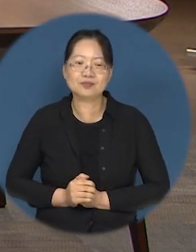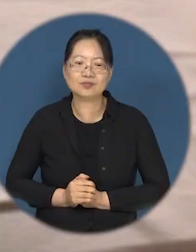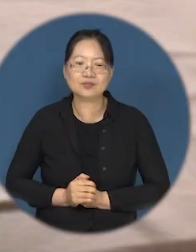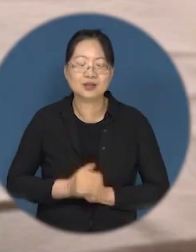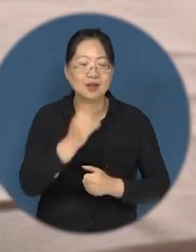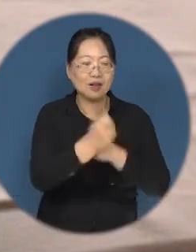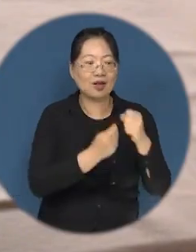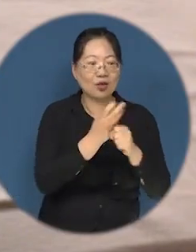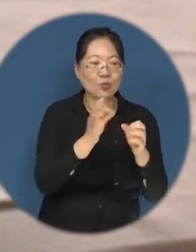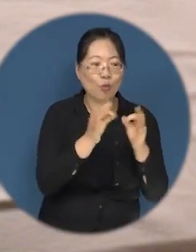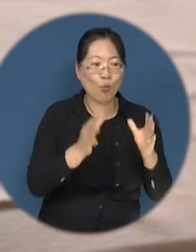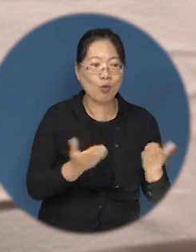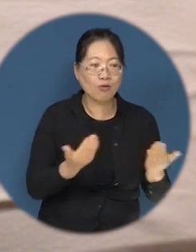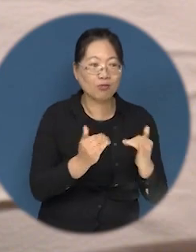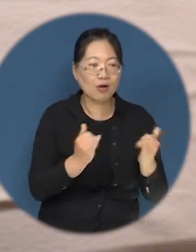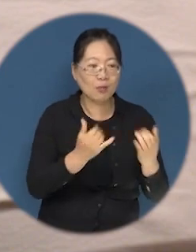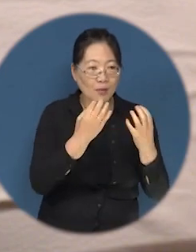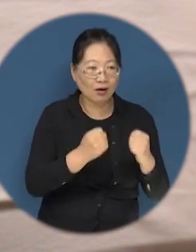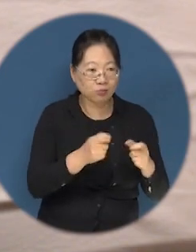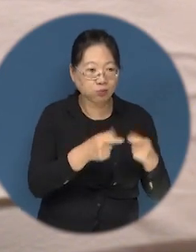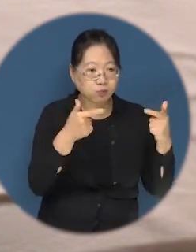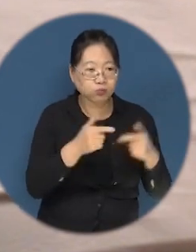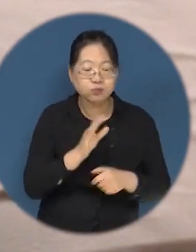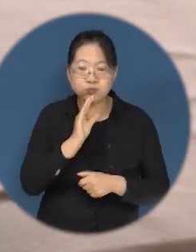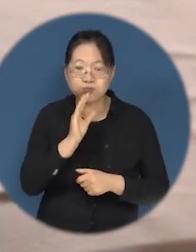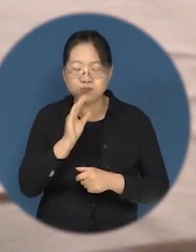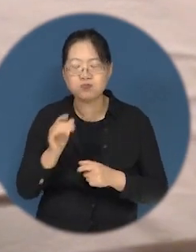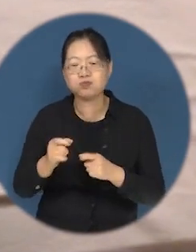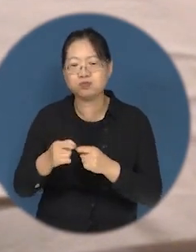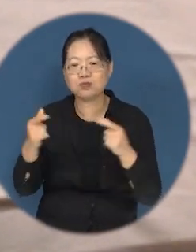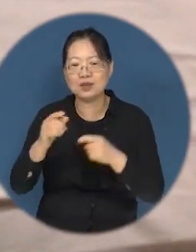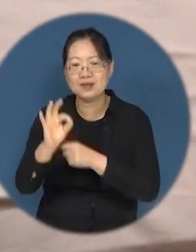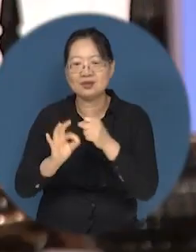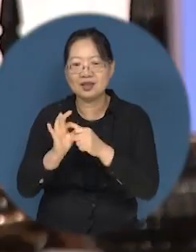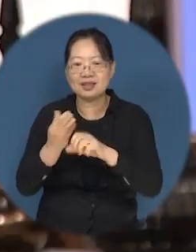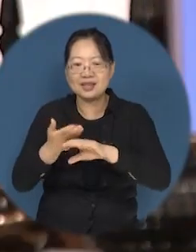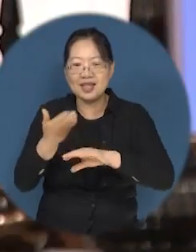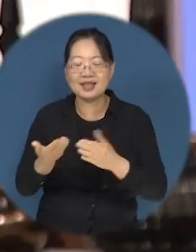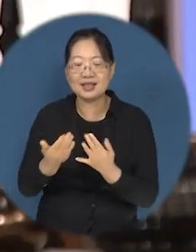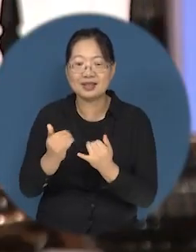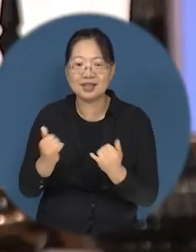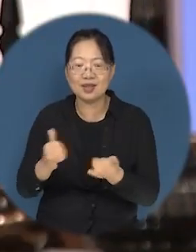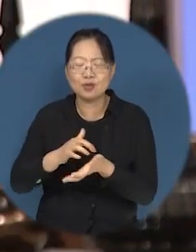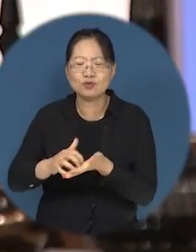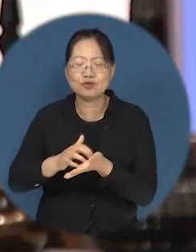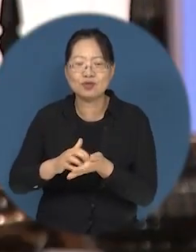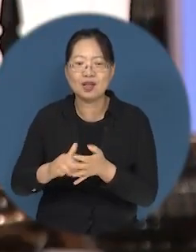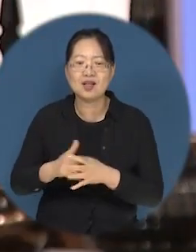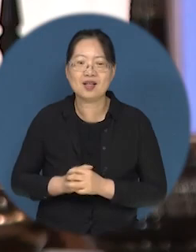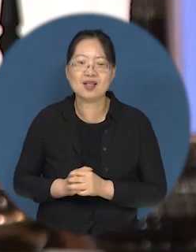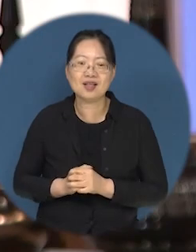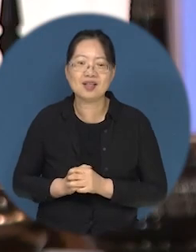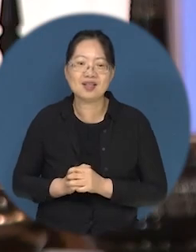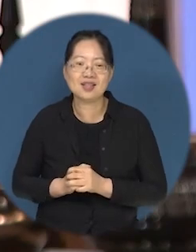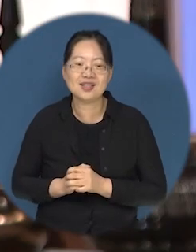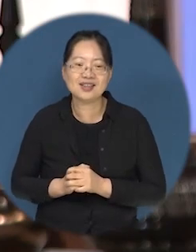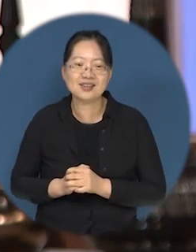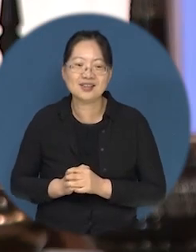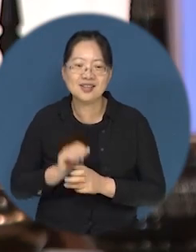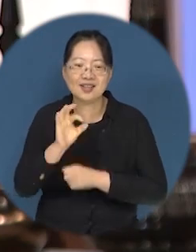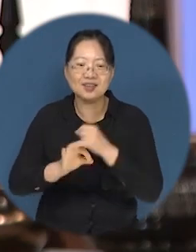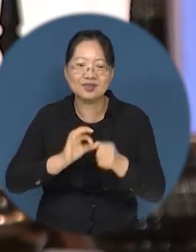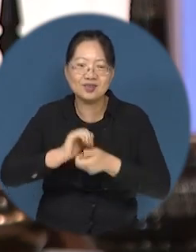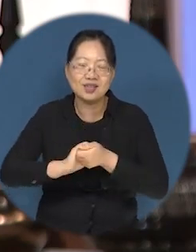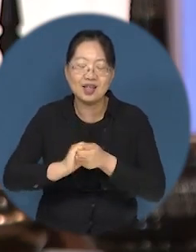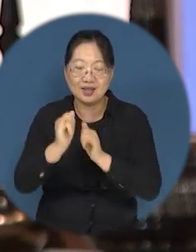벌써 몇 년째 근무하신 분들도 많겠어요? 많습니다. 예. 그죠? 저희 10년 이상 근무하신 분이 지금 계속 10년